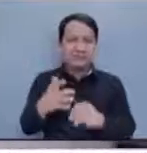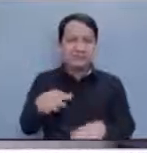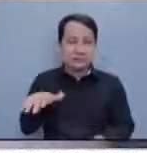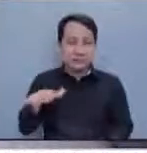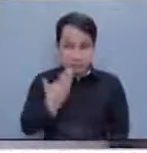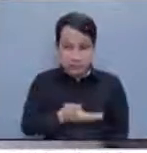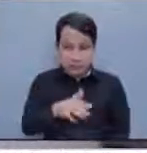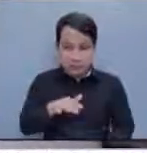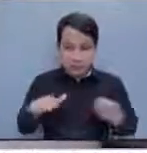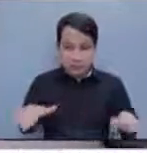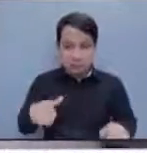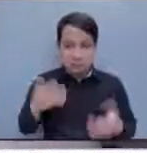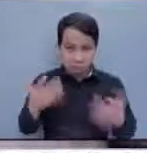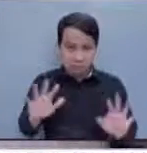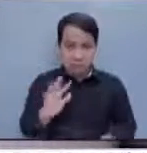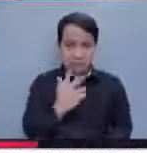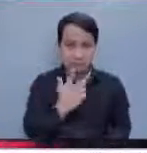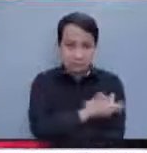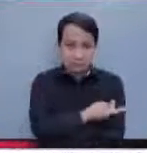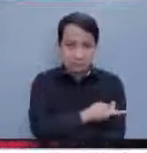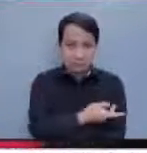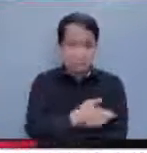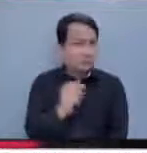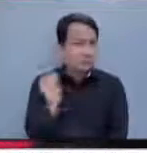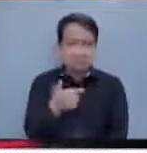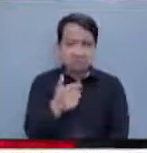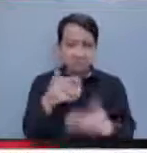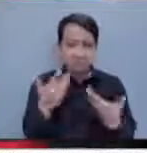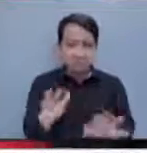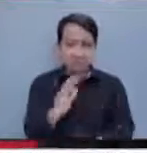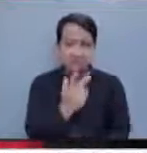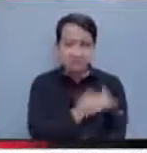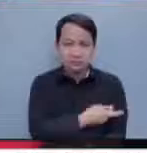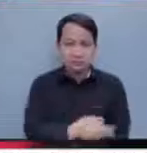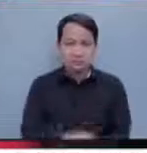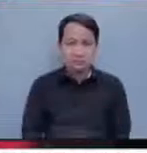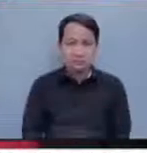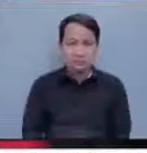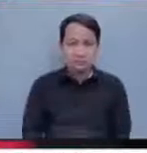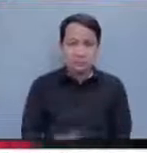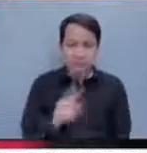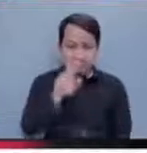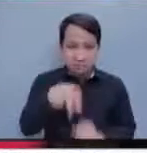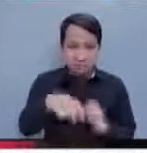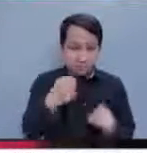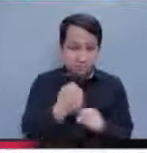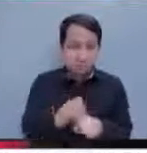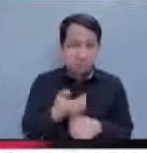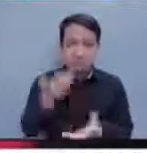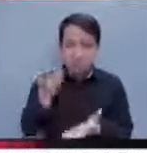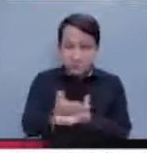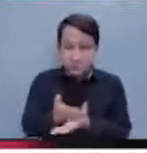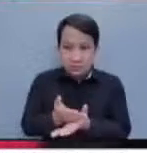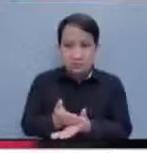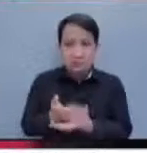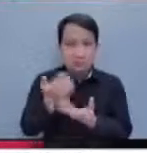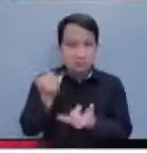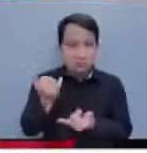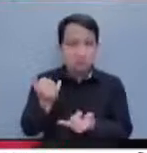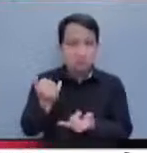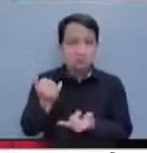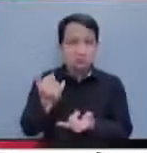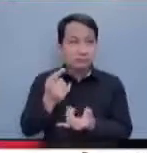eh. Fully vaccinated sila. Kumbaga 2 years na natigil sila. Kumbaga ngayon parang nagsisimula